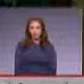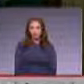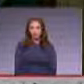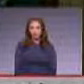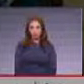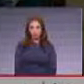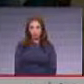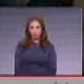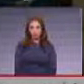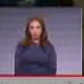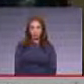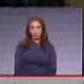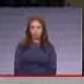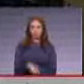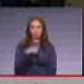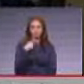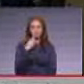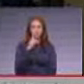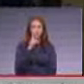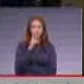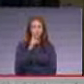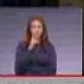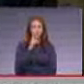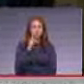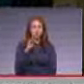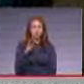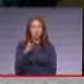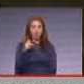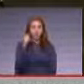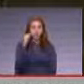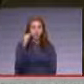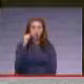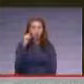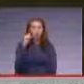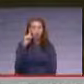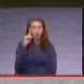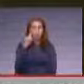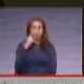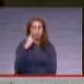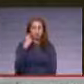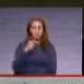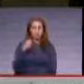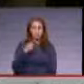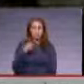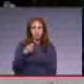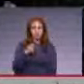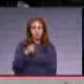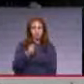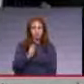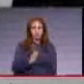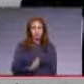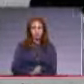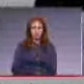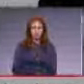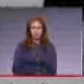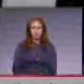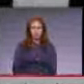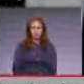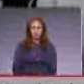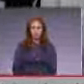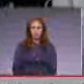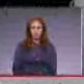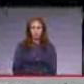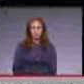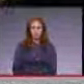انا جايه لام عادل. فين ام عادل يا جماعه؟ طب انا بس هسلم على ام عادل وبعدين هطلع